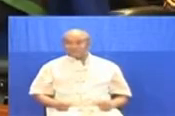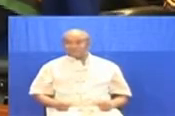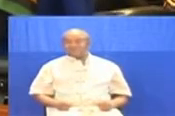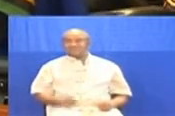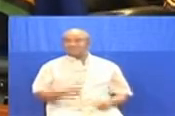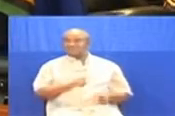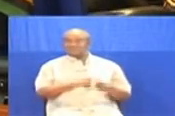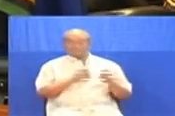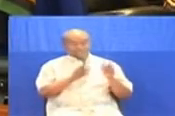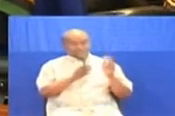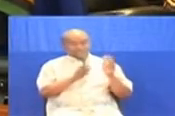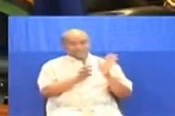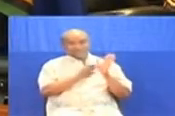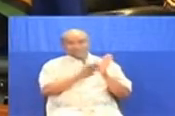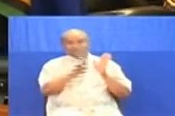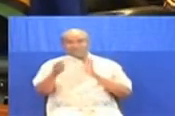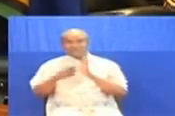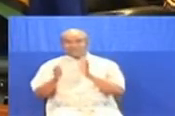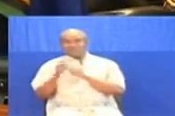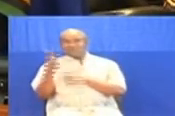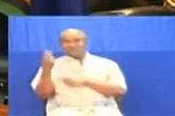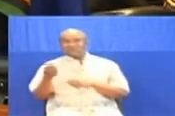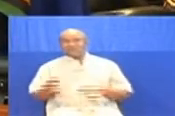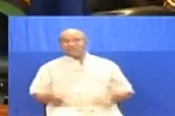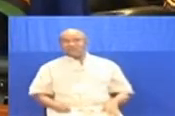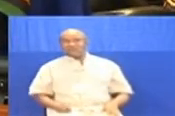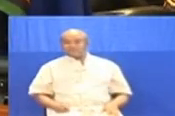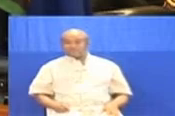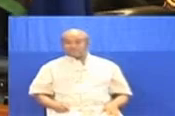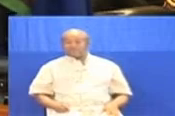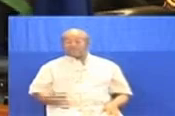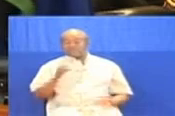jioni. Kwa muktadha huo,